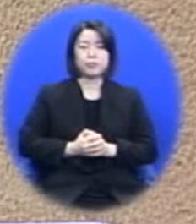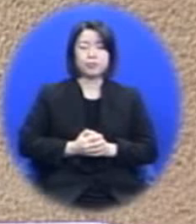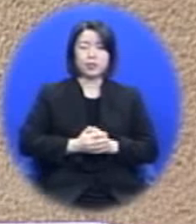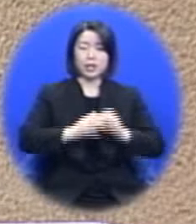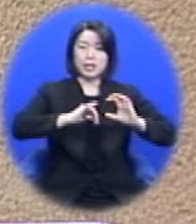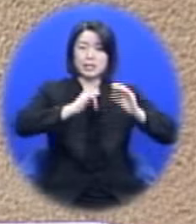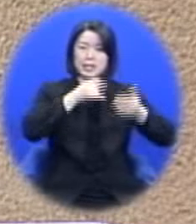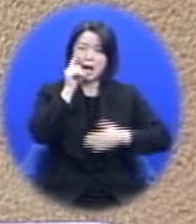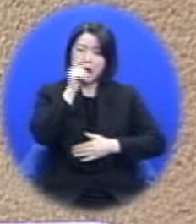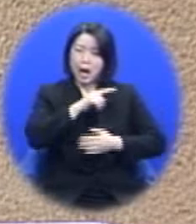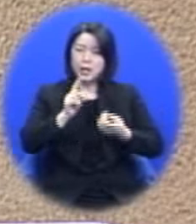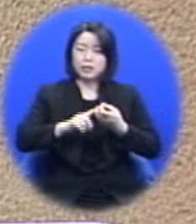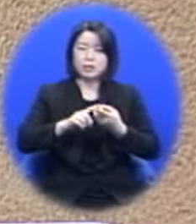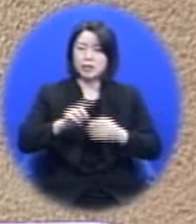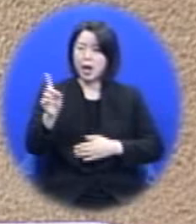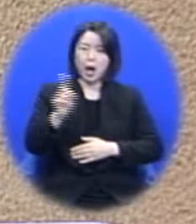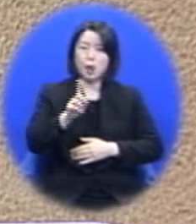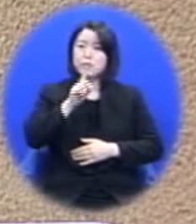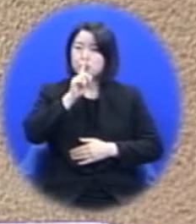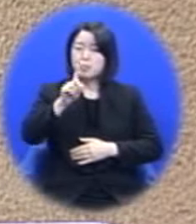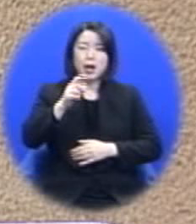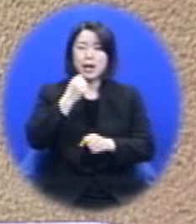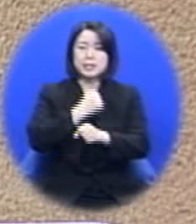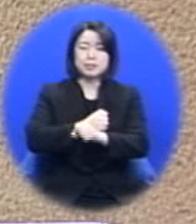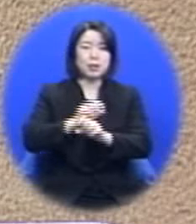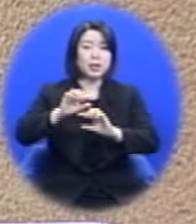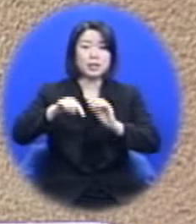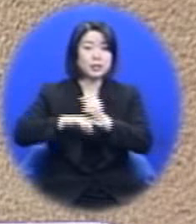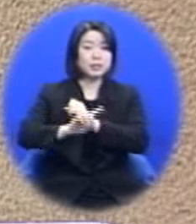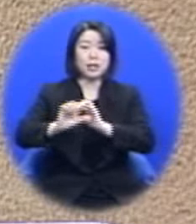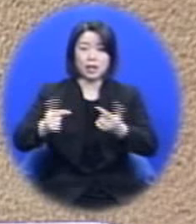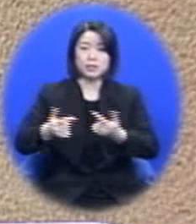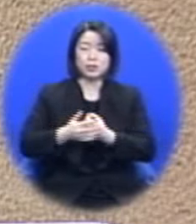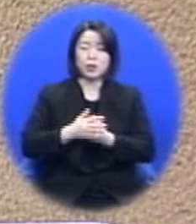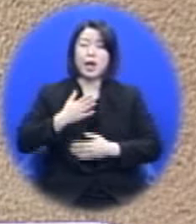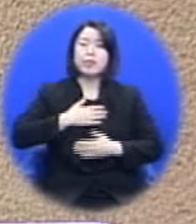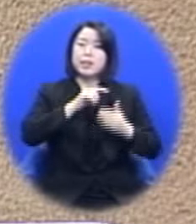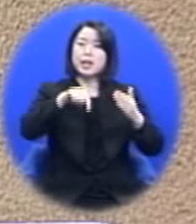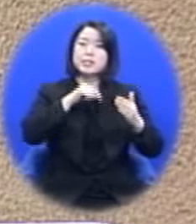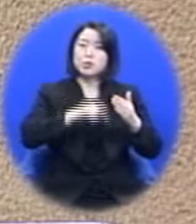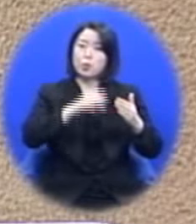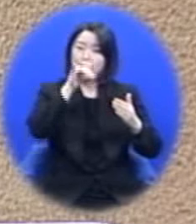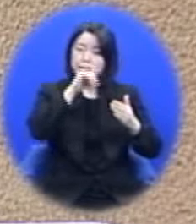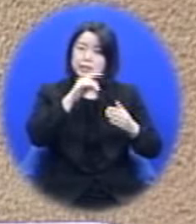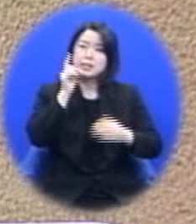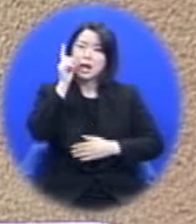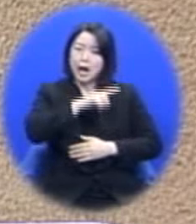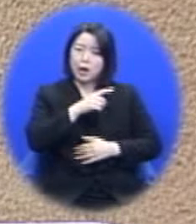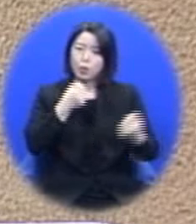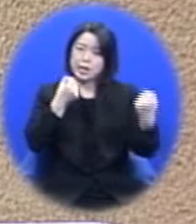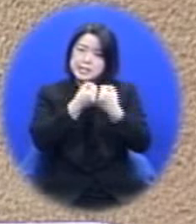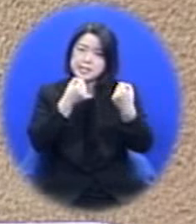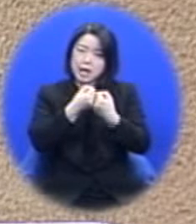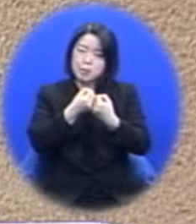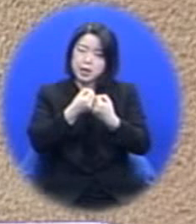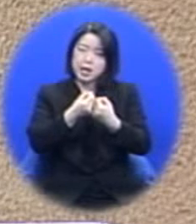세상의 악에 대해서 아무 말도 하지 말라는 게 아닙니다. 내 속에 있는 악과의 싸움에서 이기지